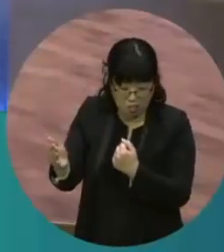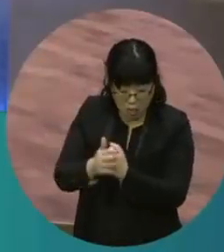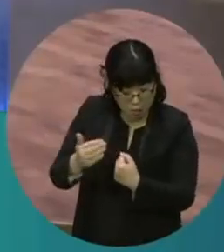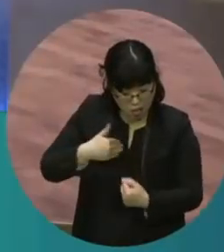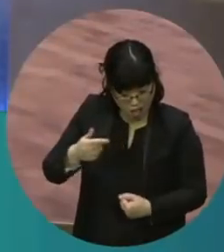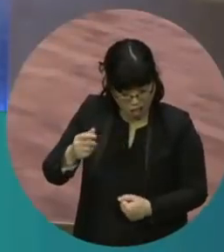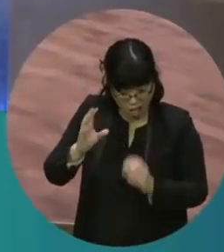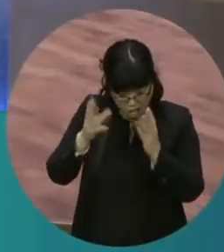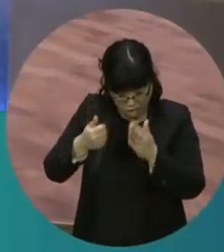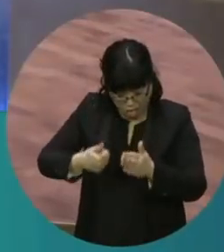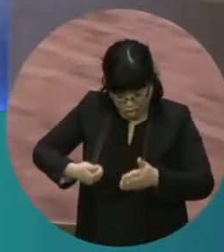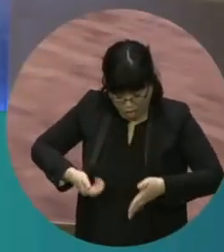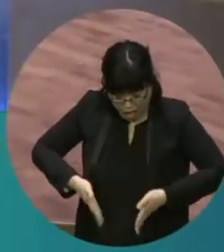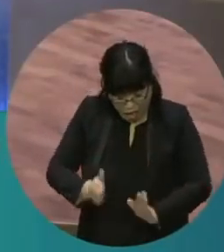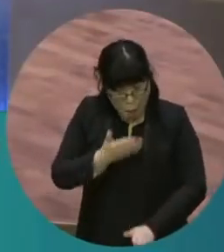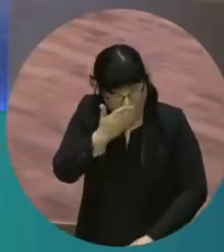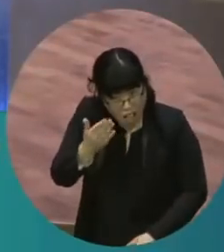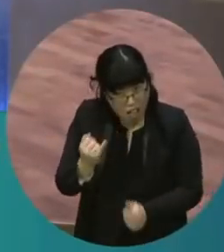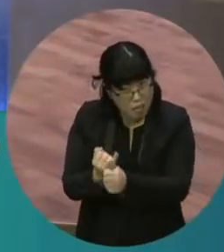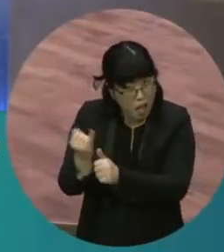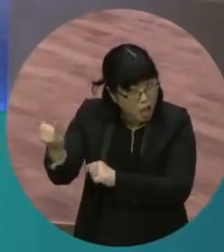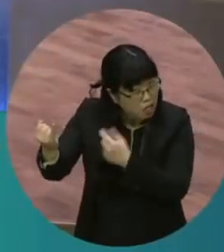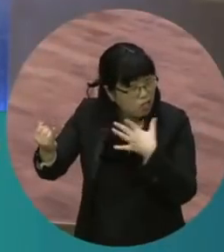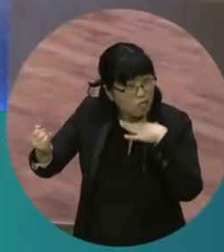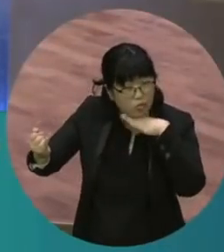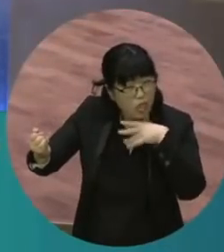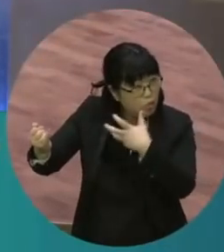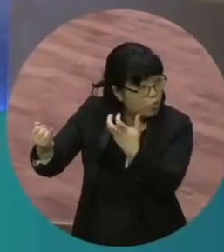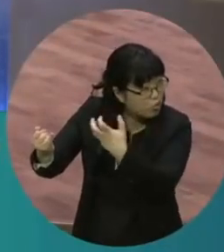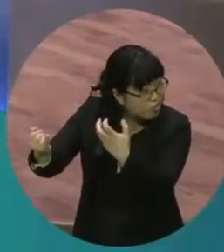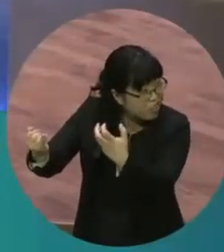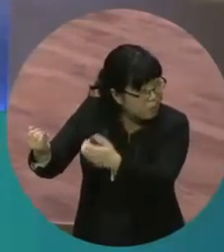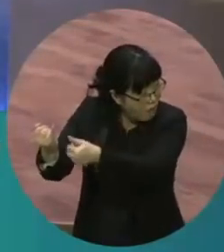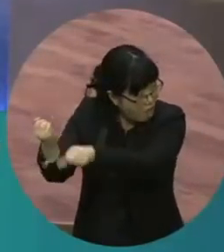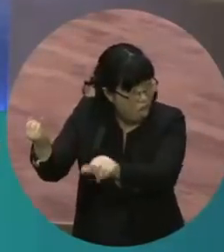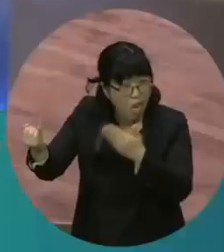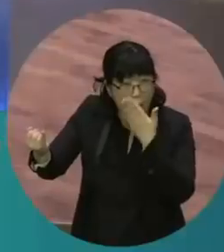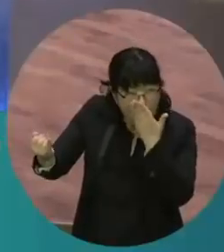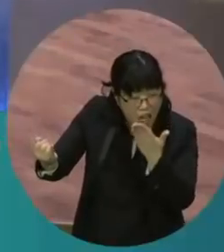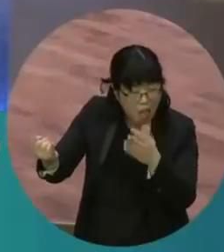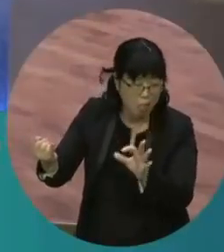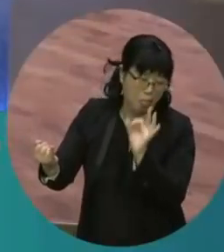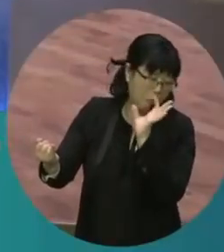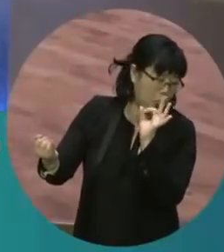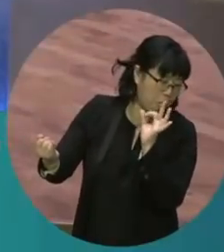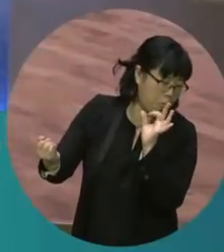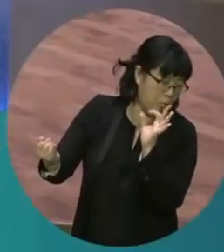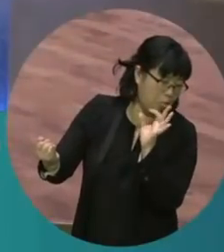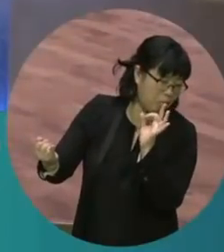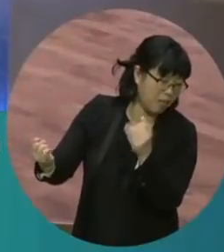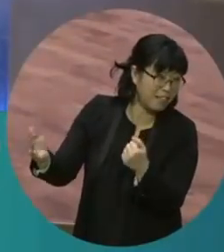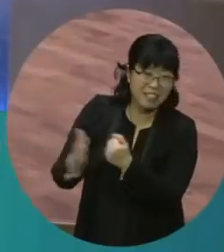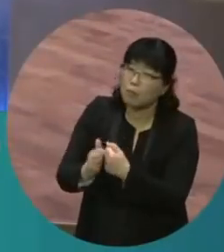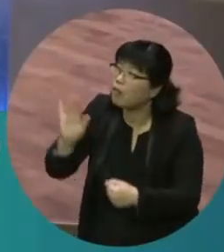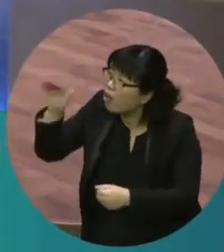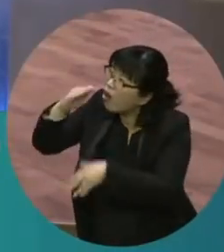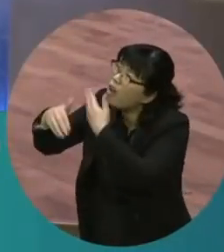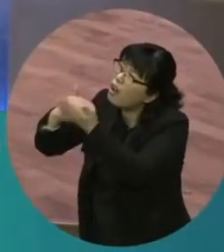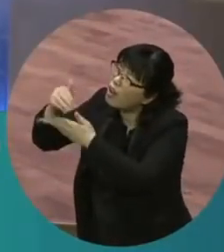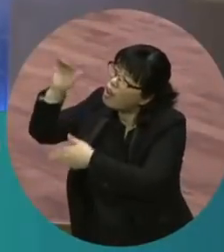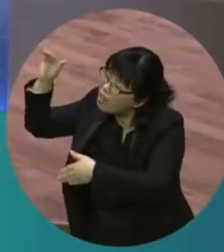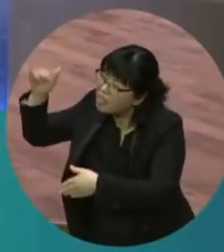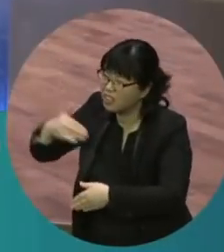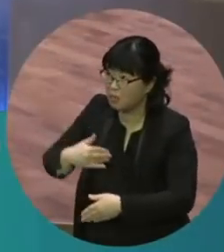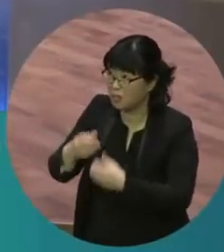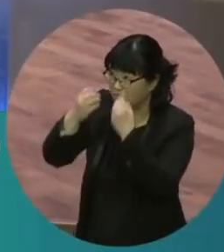어찌 출산하리요 하고, 아브라함이 이에 하나님께 아뢰되 이스마엘이나 하나님 앞에 살기를